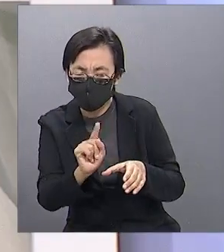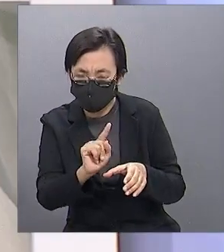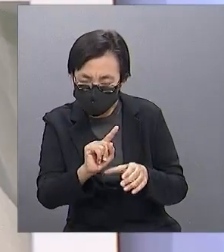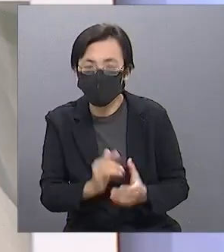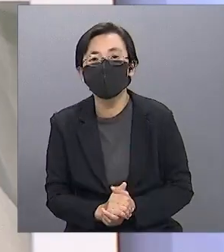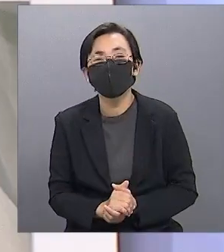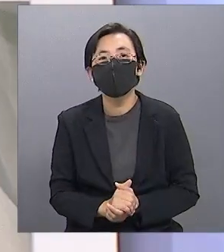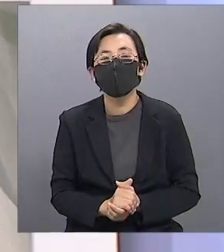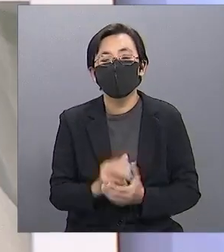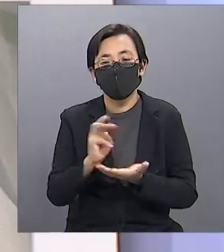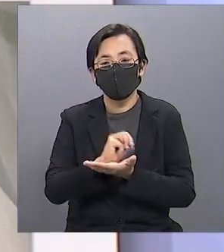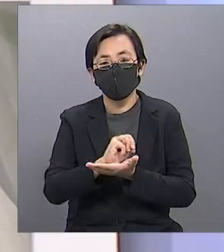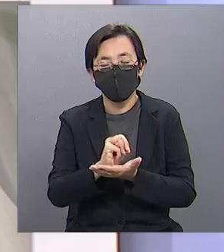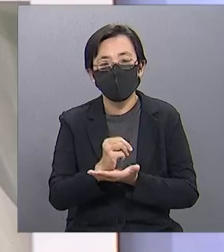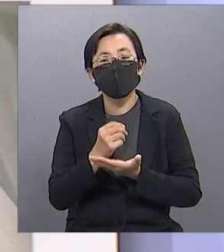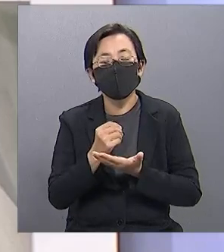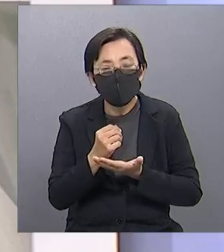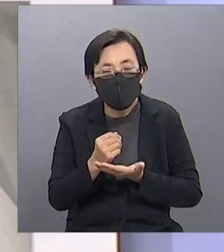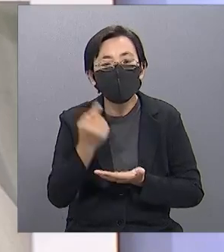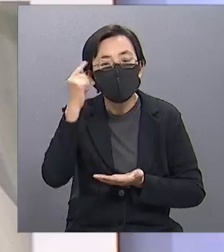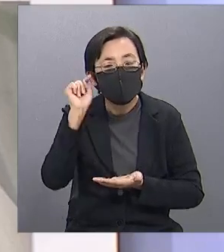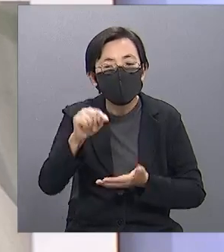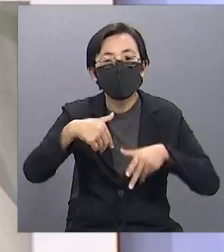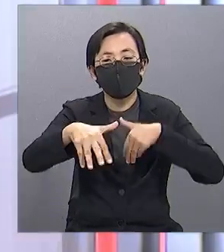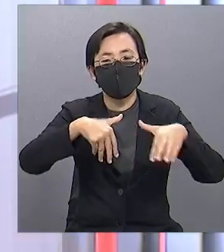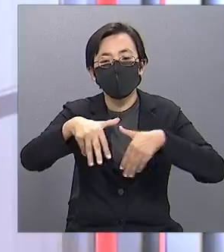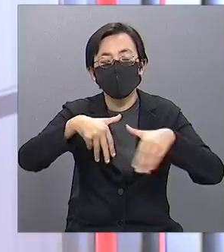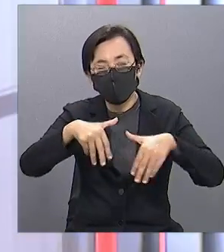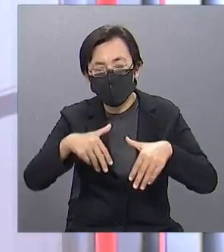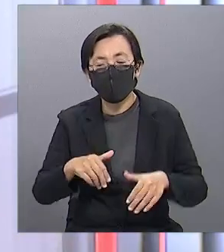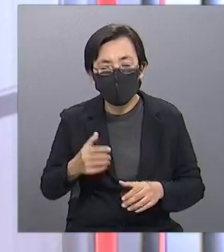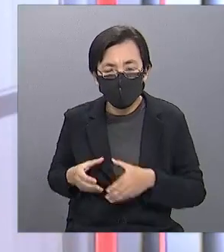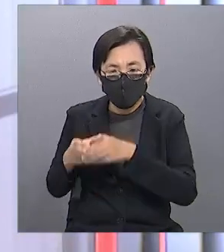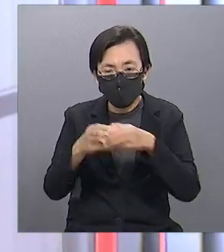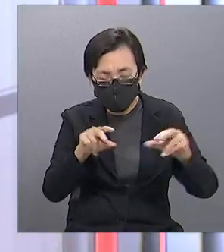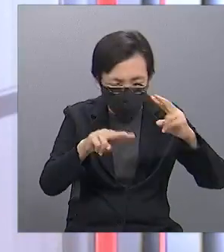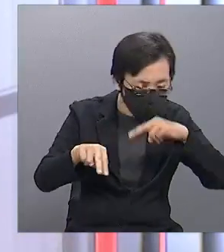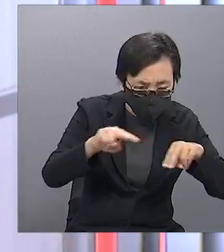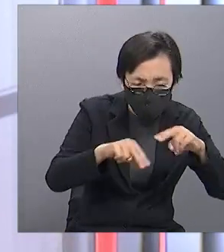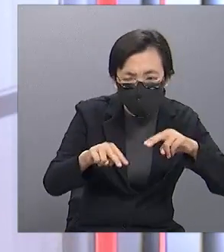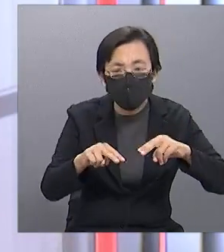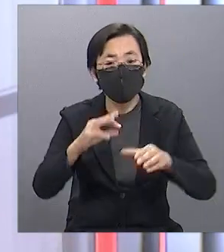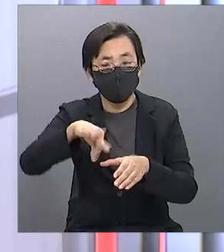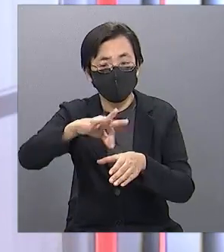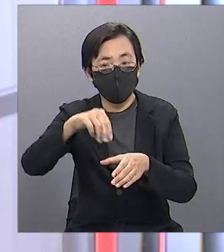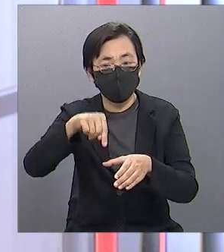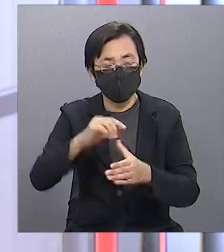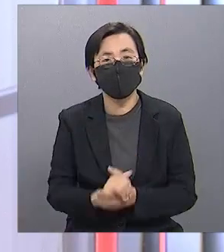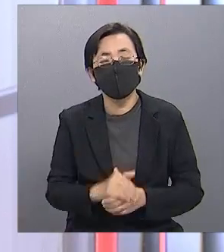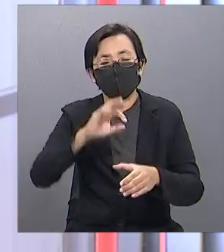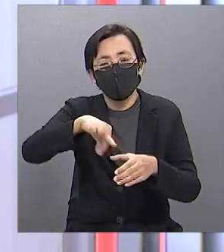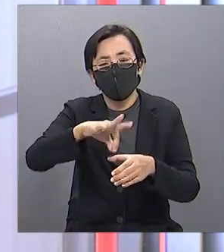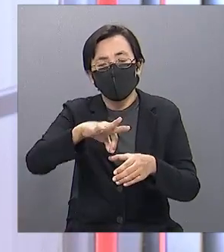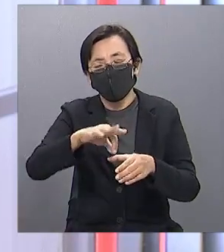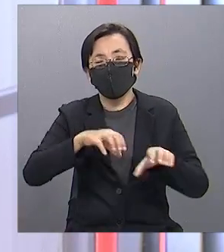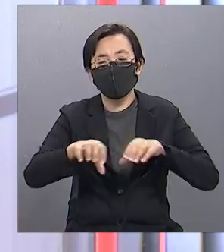ธิเพื่อผู้บริโภคเขาลงพื้นที่ไปสุ่มแล้วก็ตรวจสอบในเรื่องนี้นะครับ ใช่ครับครั้งนี้พอไปตรวจสอบเนี่ยนะครับทางมูลนิธิเองเนี่ยนะครับก็ได้จัดงานแถลงข่าว